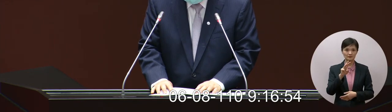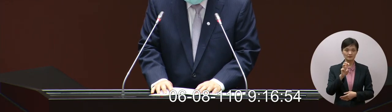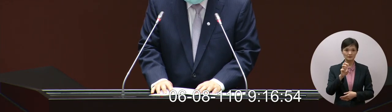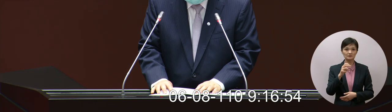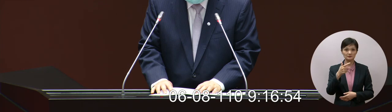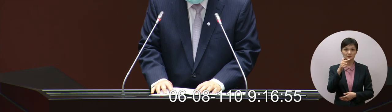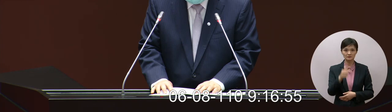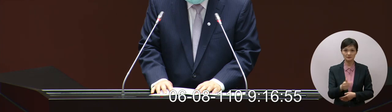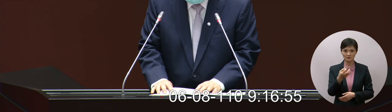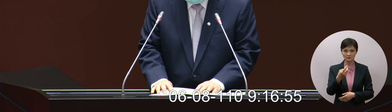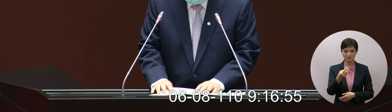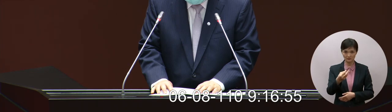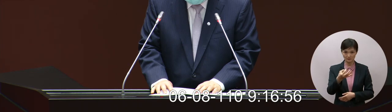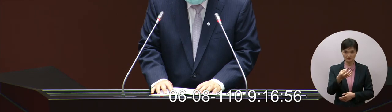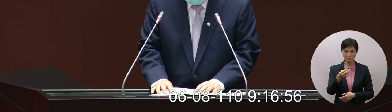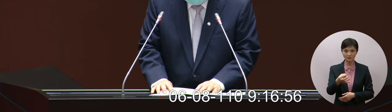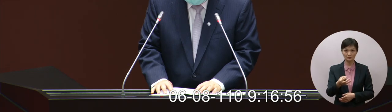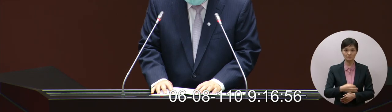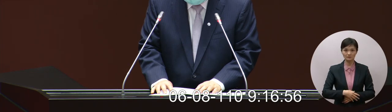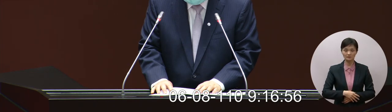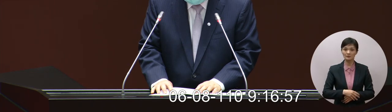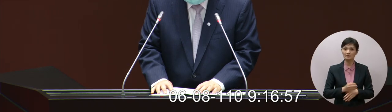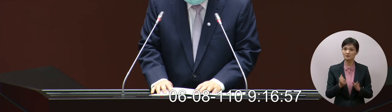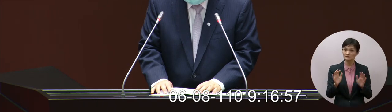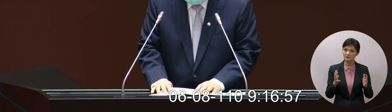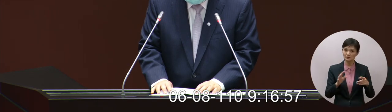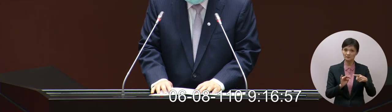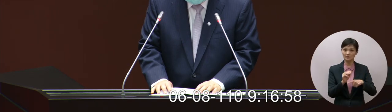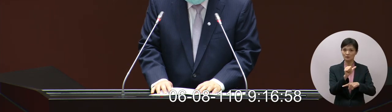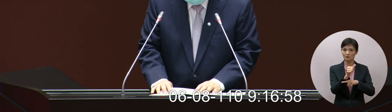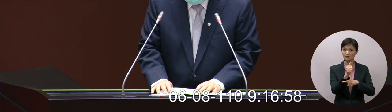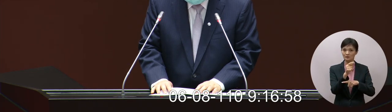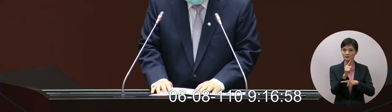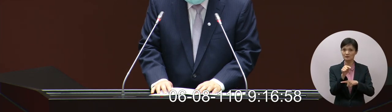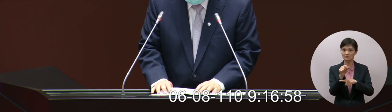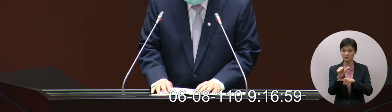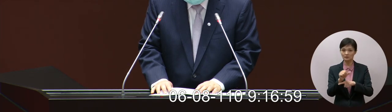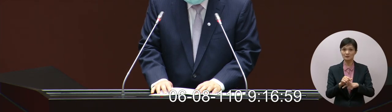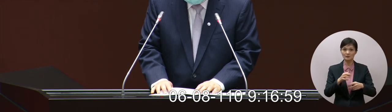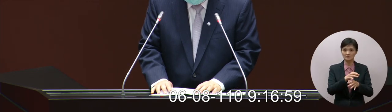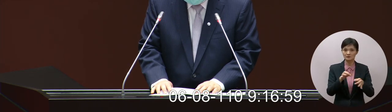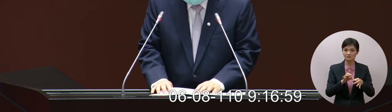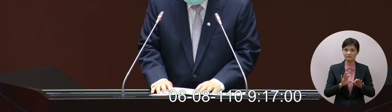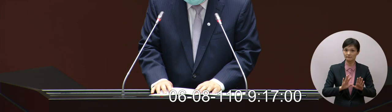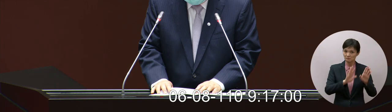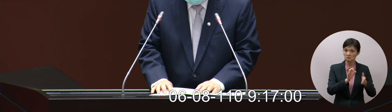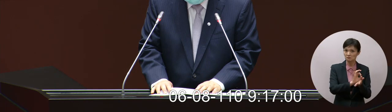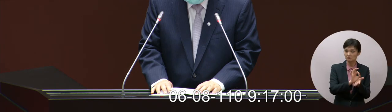1337.1亿元，占税出的总额51.5%；经济发展支出